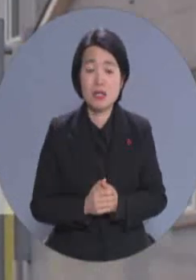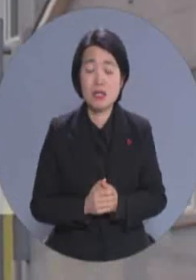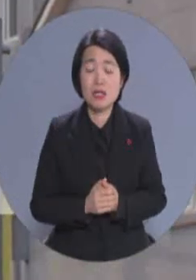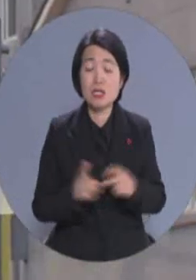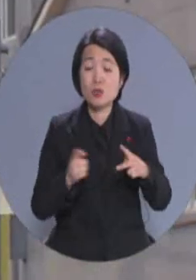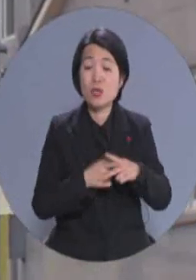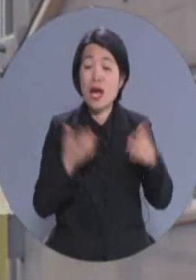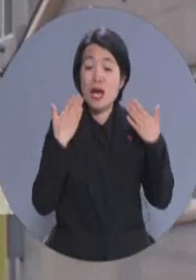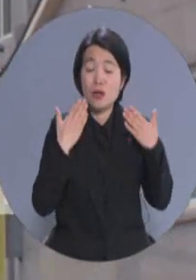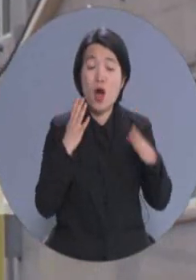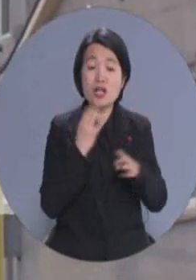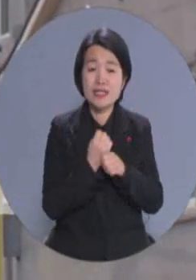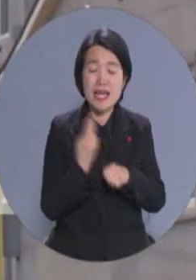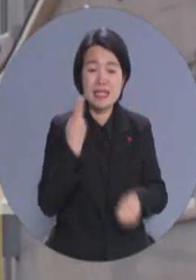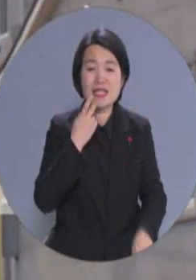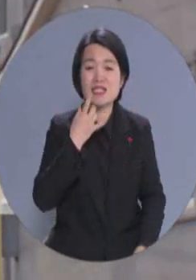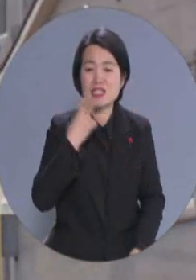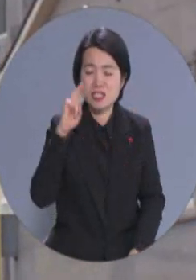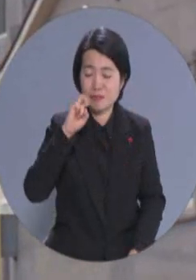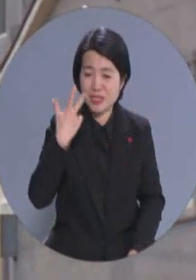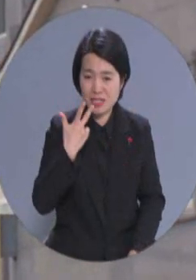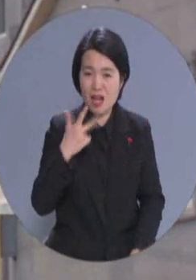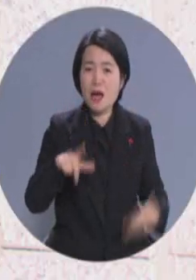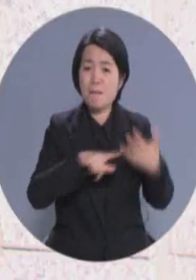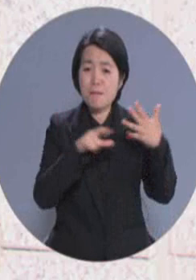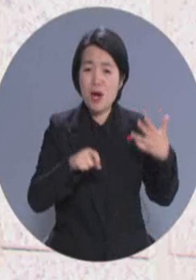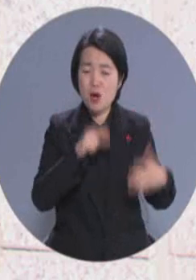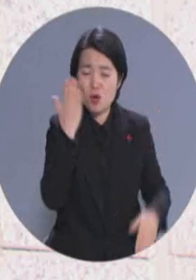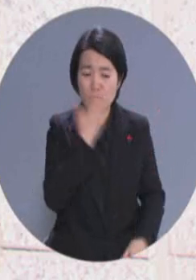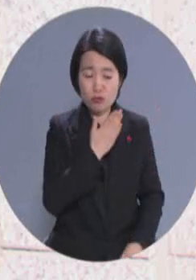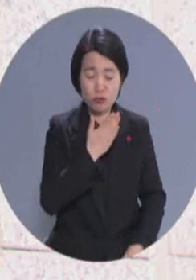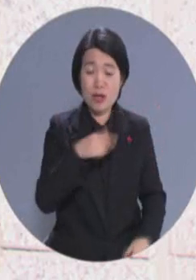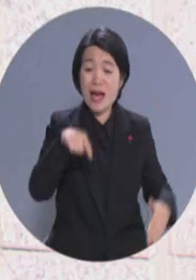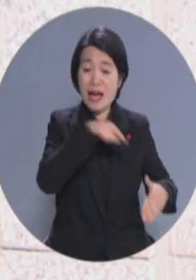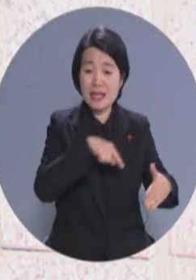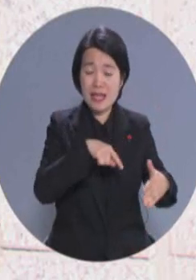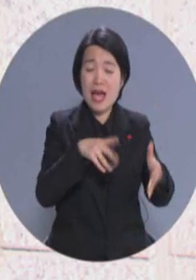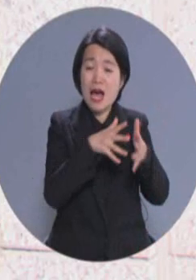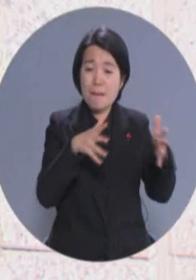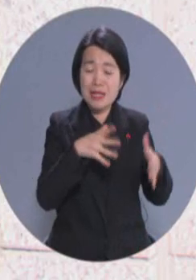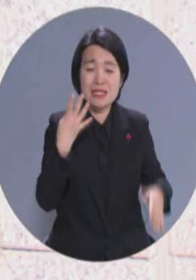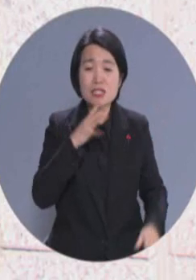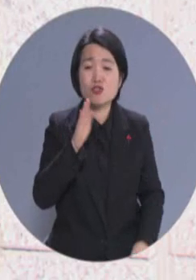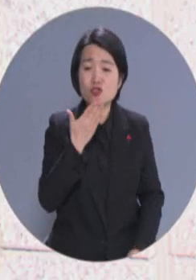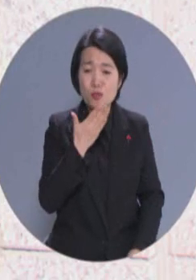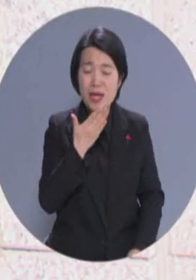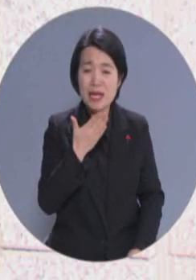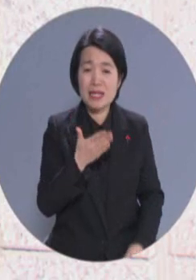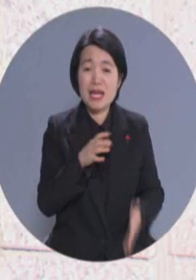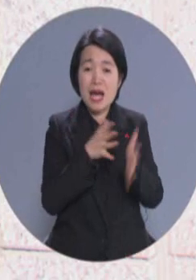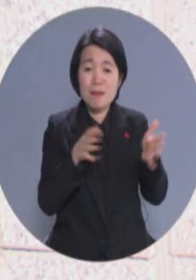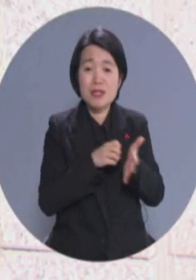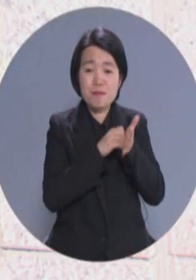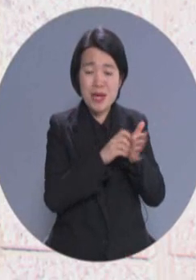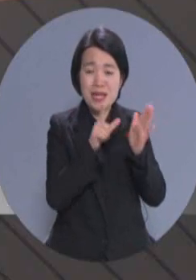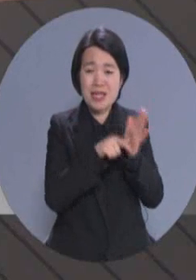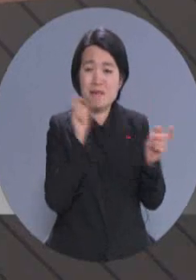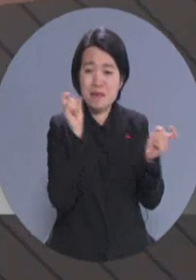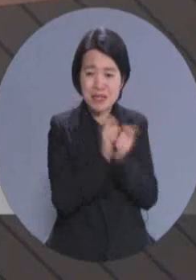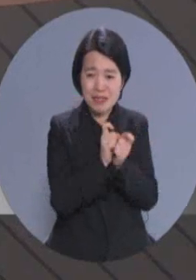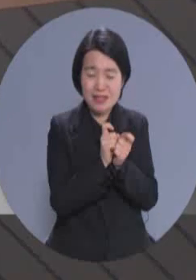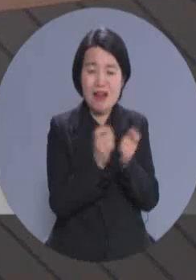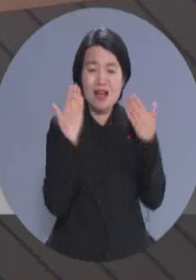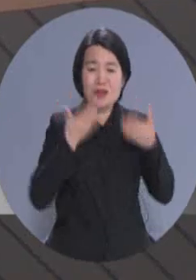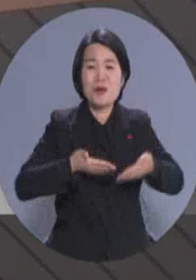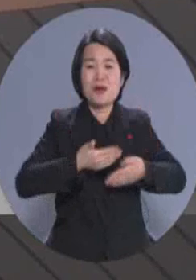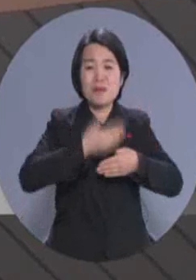초등학교는 오는 2027년 8월 여수중 지구 공동주택 4,900 세대의 입주에 맞춰 개교할